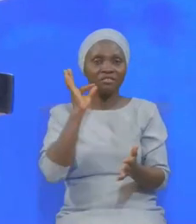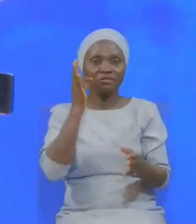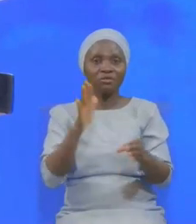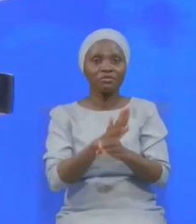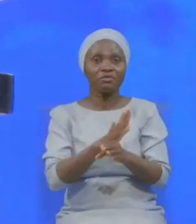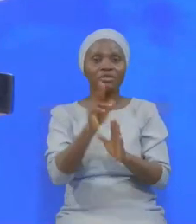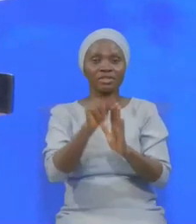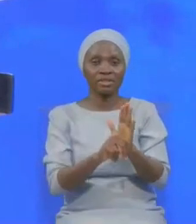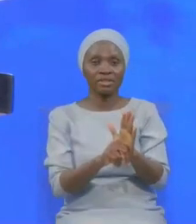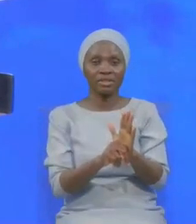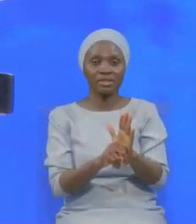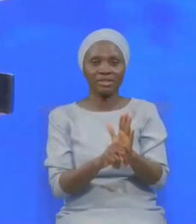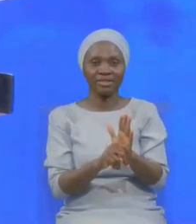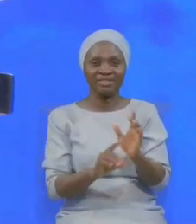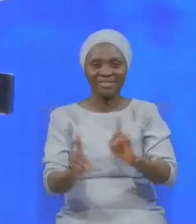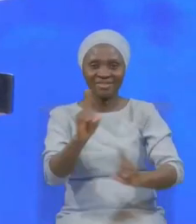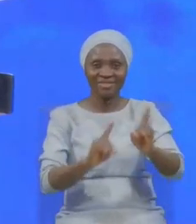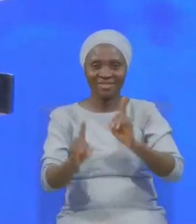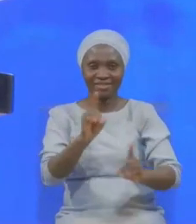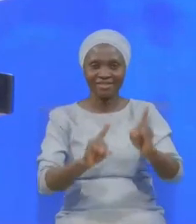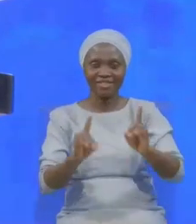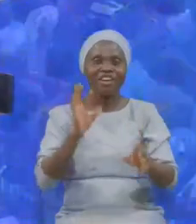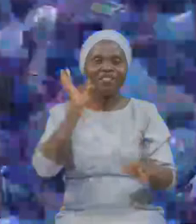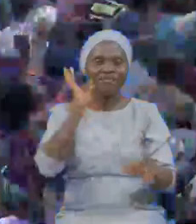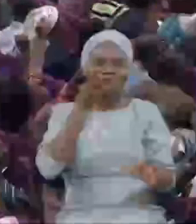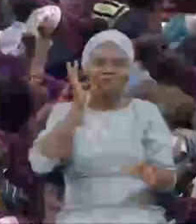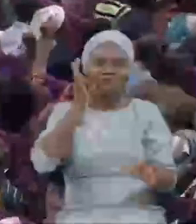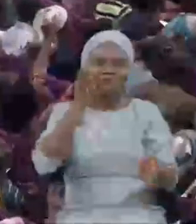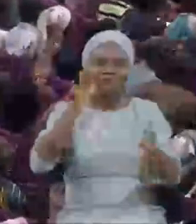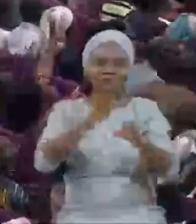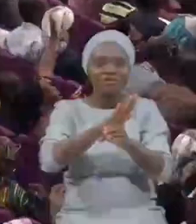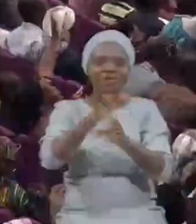fécondité. Aidez-moi à crier fécondité.